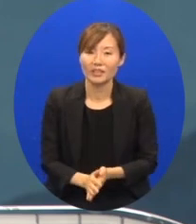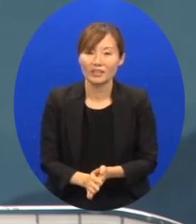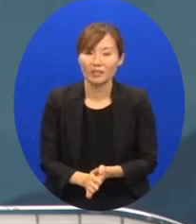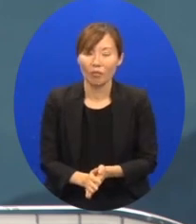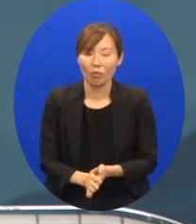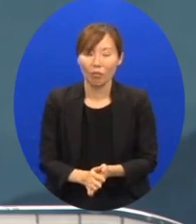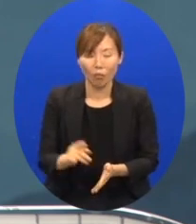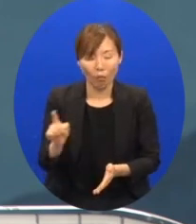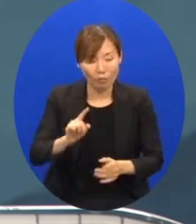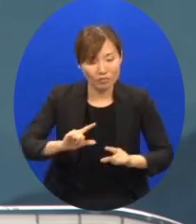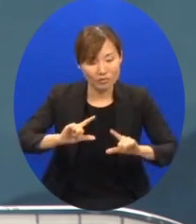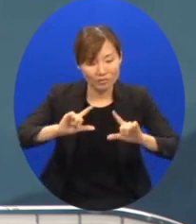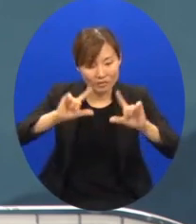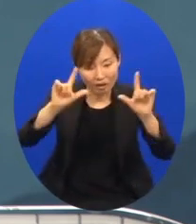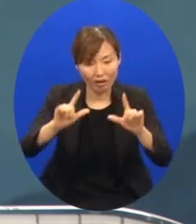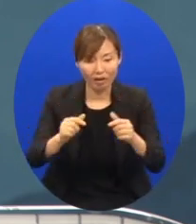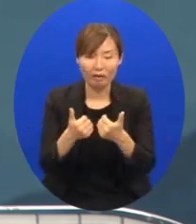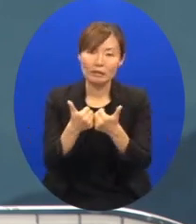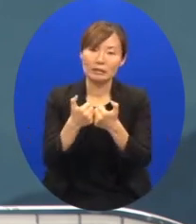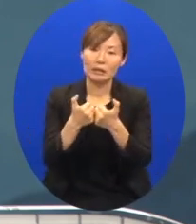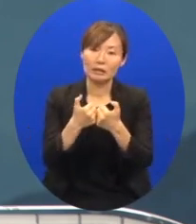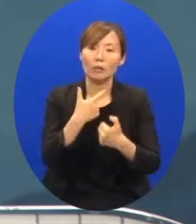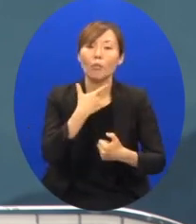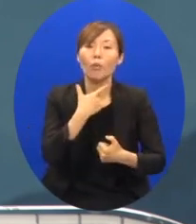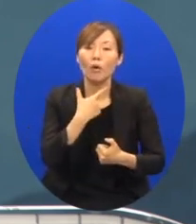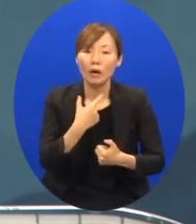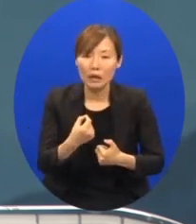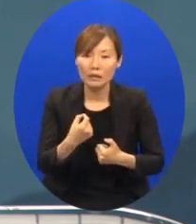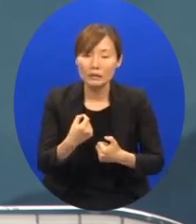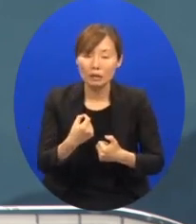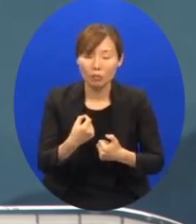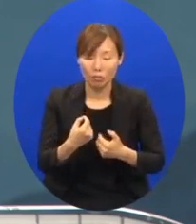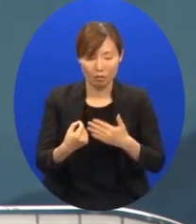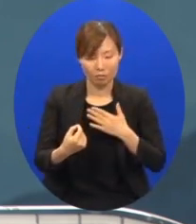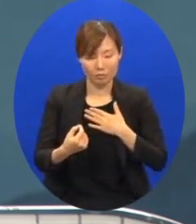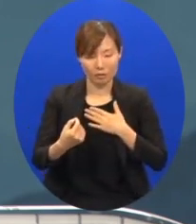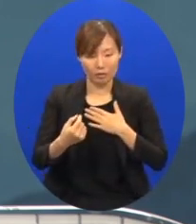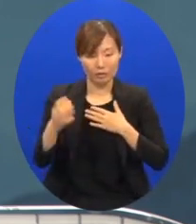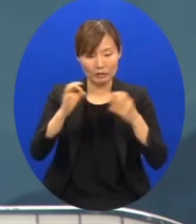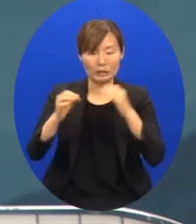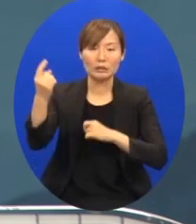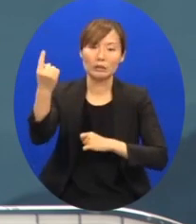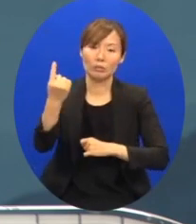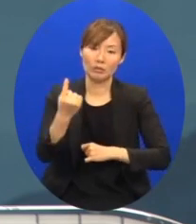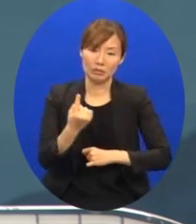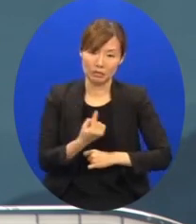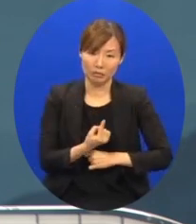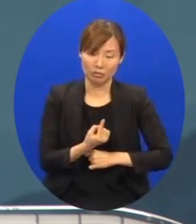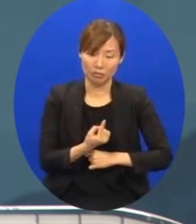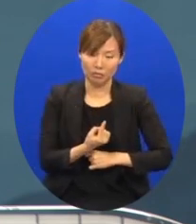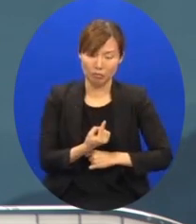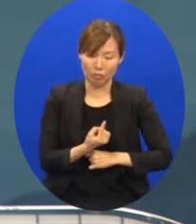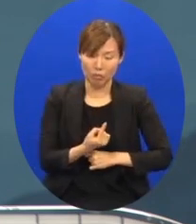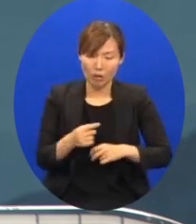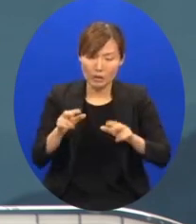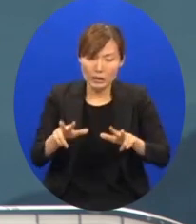찾아 오셨어요 그런데 그분의 하는 이야기가 목사님 저 쇼를 하고 그동안 살았습니다